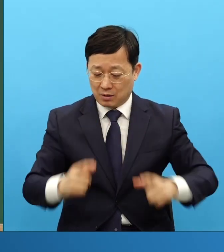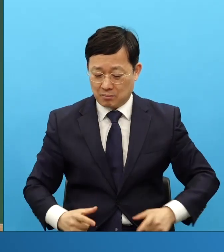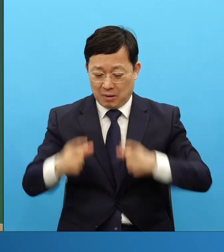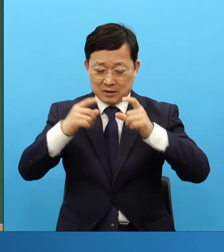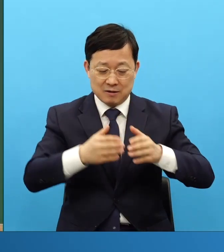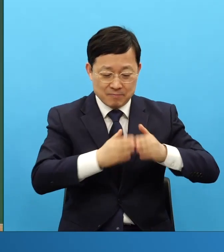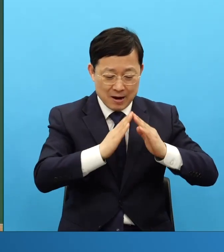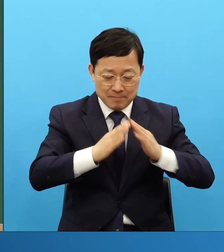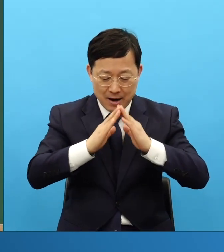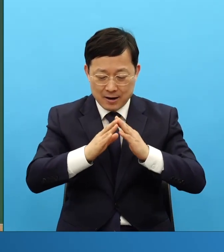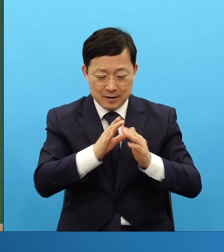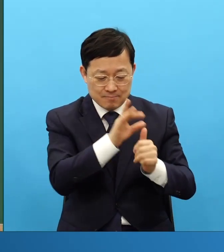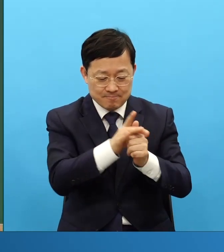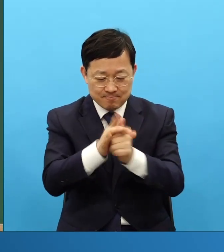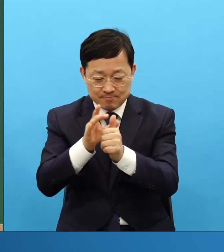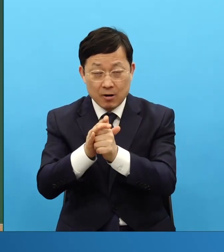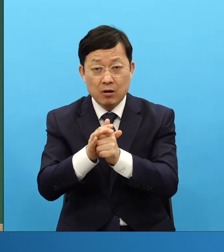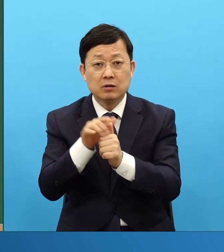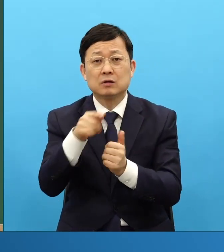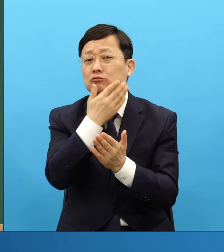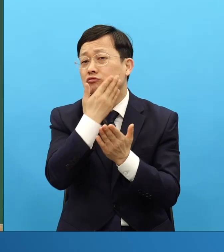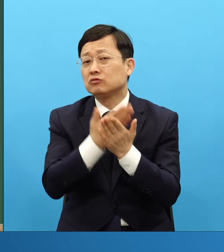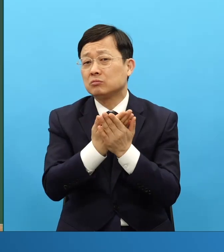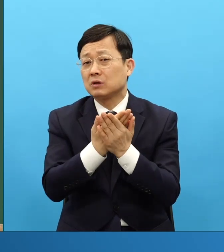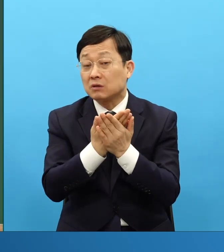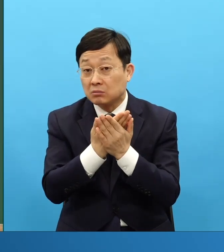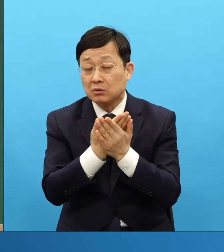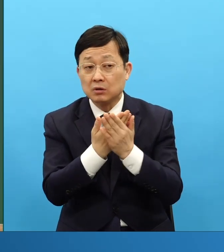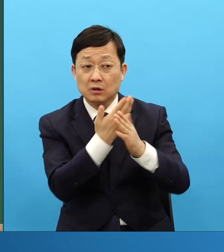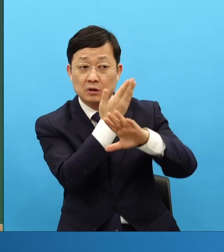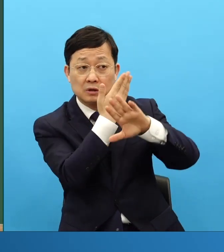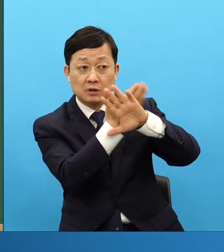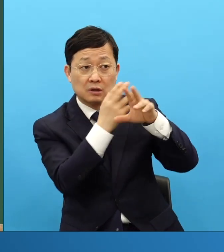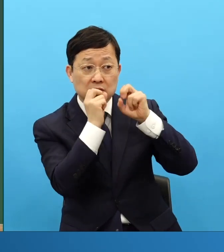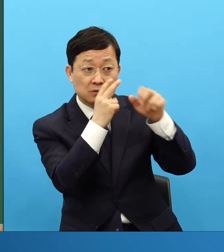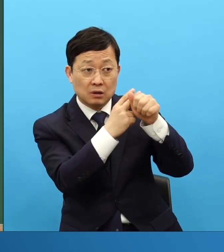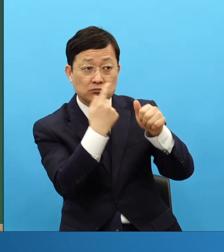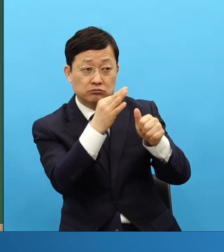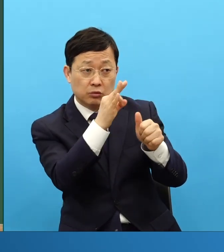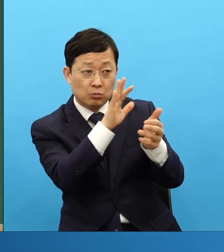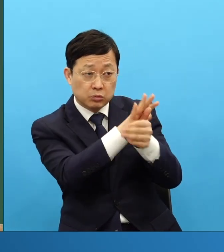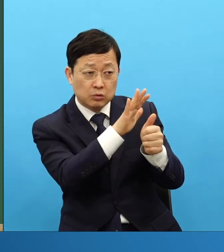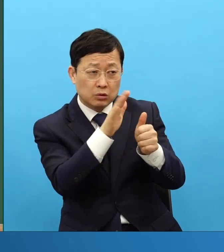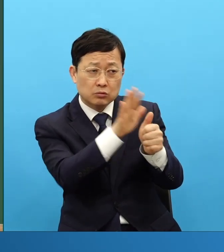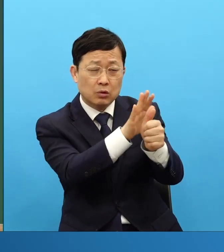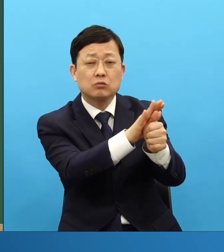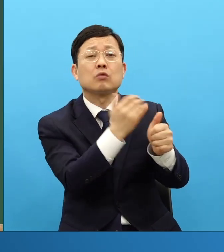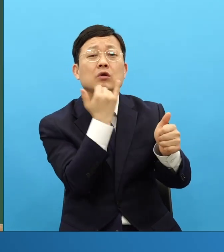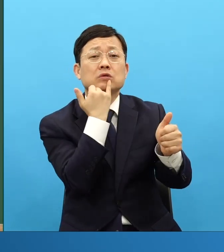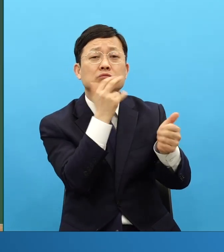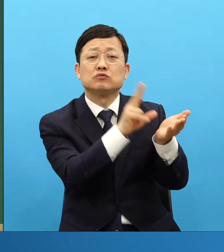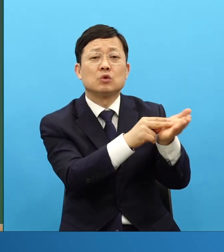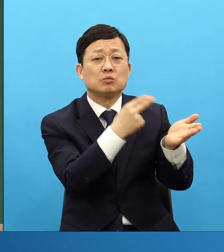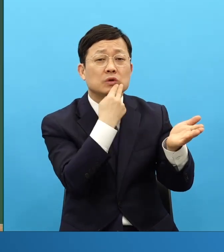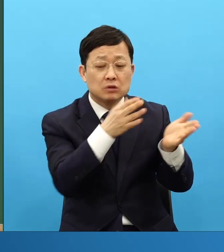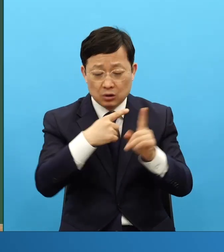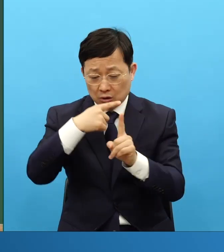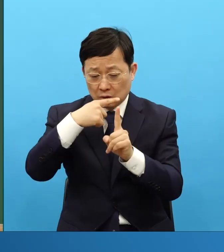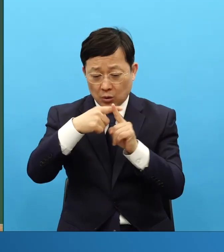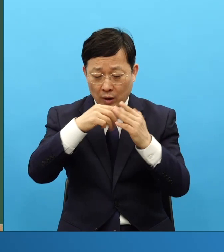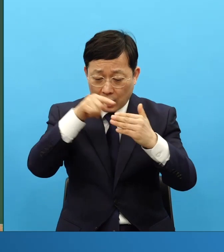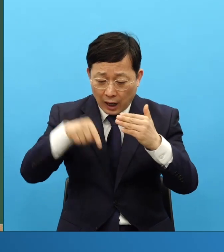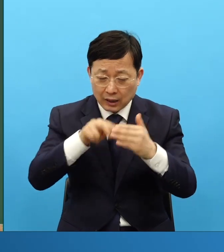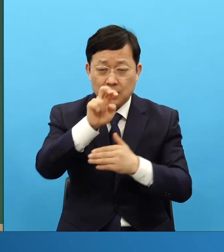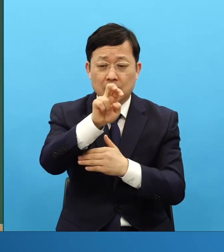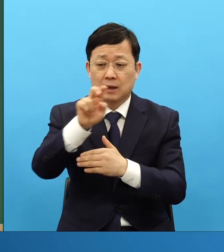want to help missions, then go help a missionary. 그렇잖아요. Isn't that so? 그러나 교회 안에 여러분 망대가 없다 이 말이에요. But you have no partisan inside your own